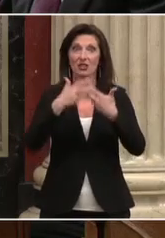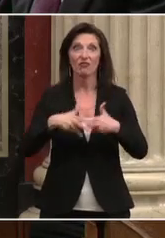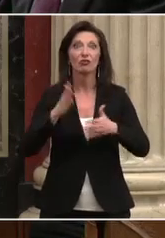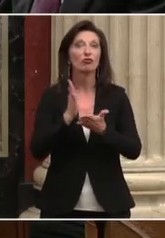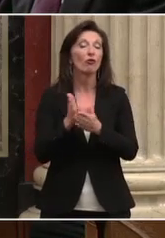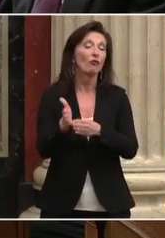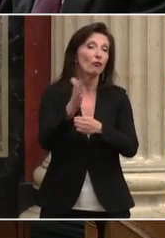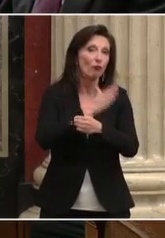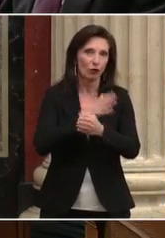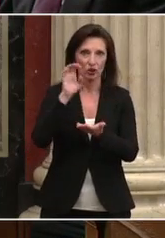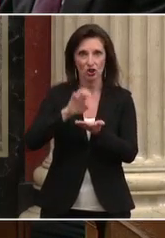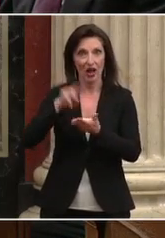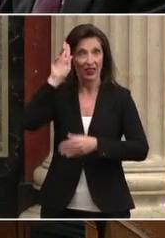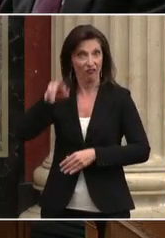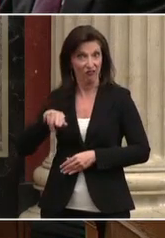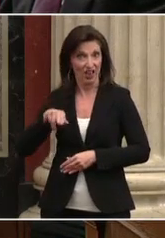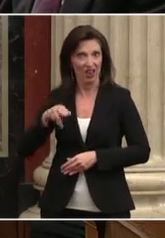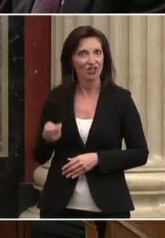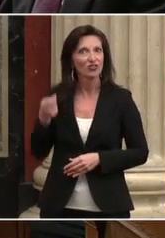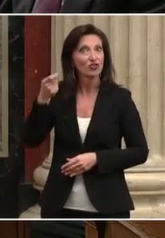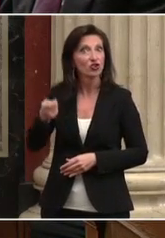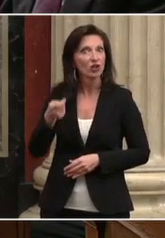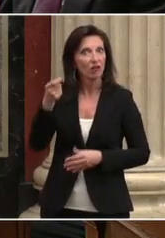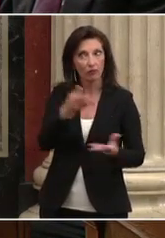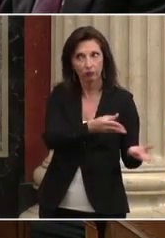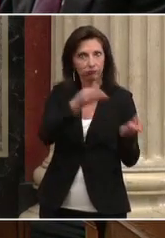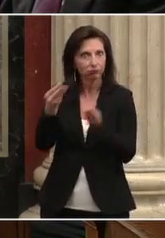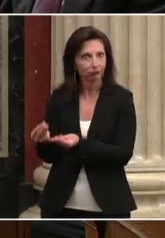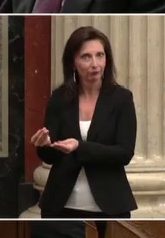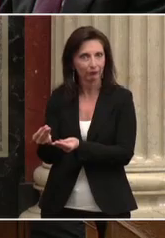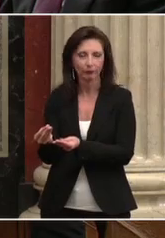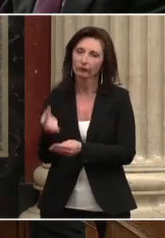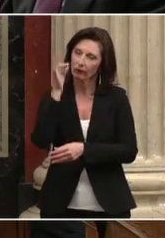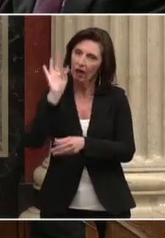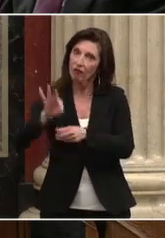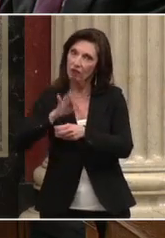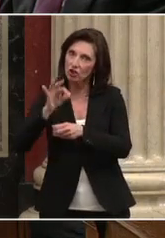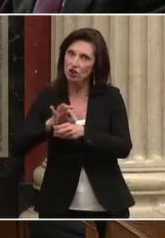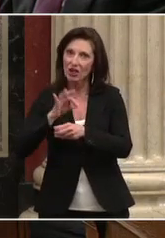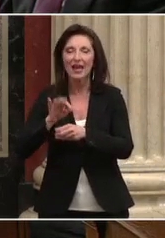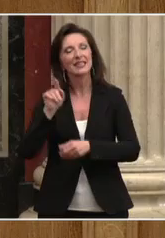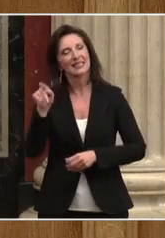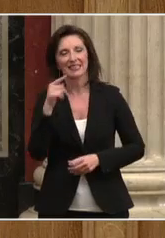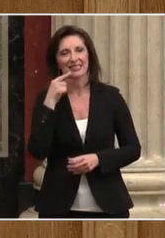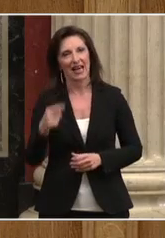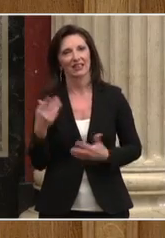Wien und einer Stiftung vererbt haben. Gertrude Schneider sagt dazu,